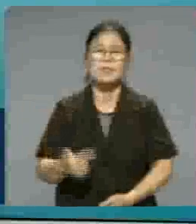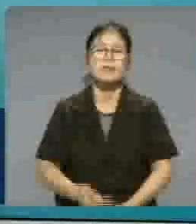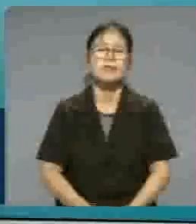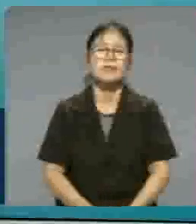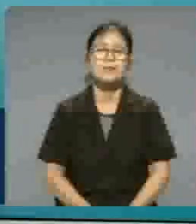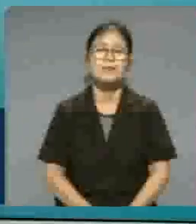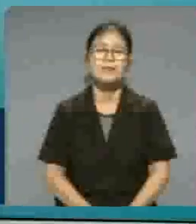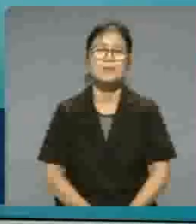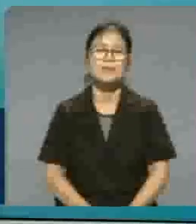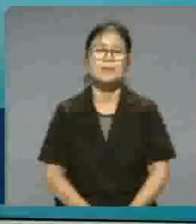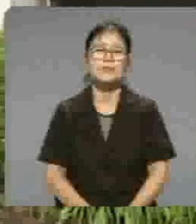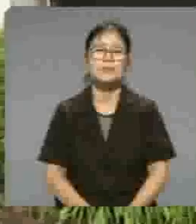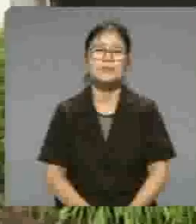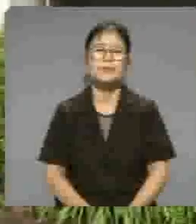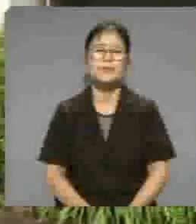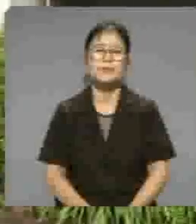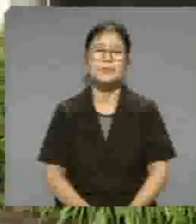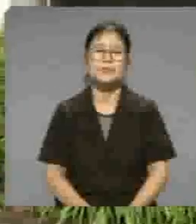기자입니다.